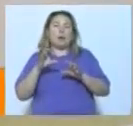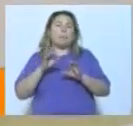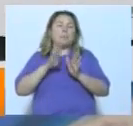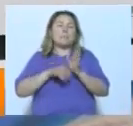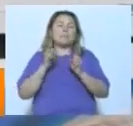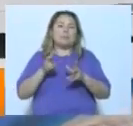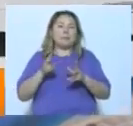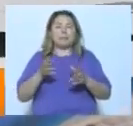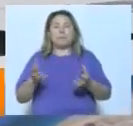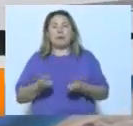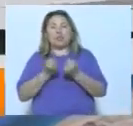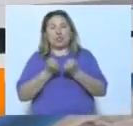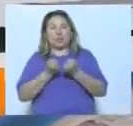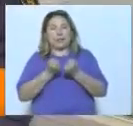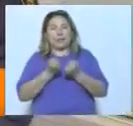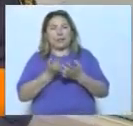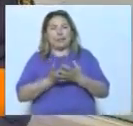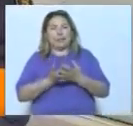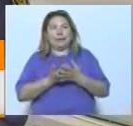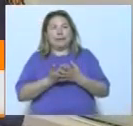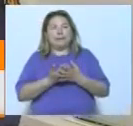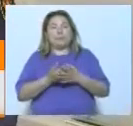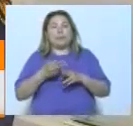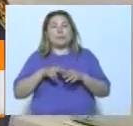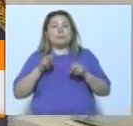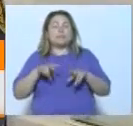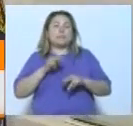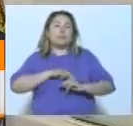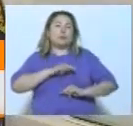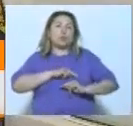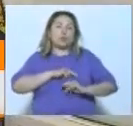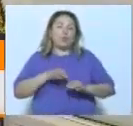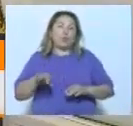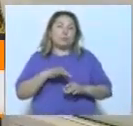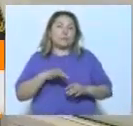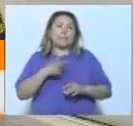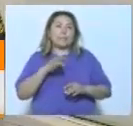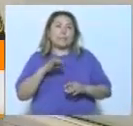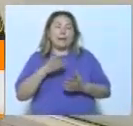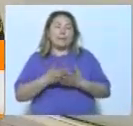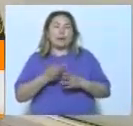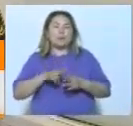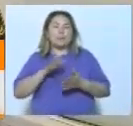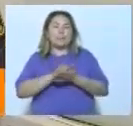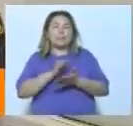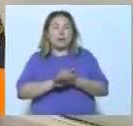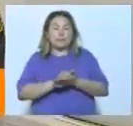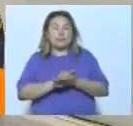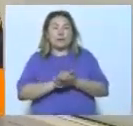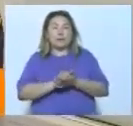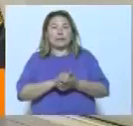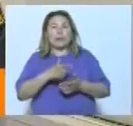военных операций. Военный моряк-гидрограф – это специалист, работающий в области гидрографии, который занимается изучением